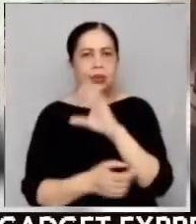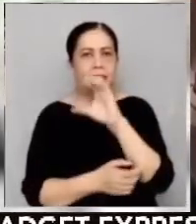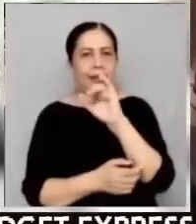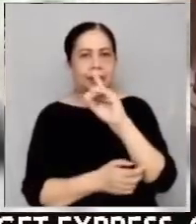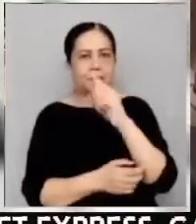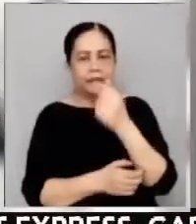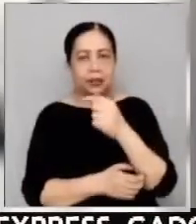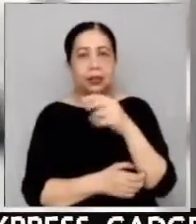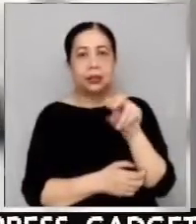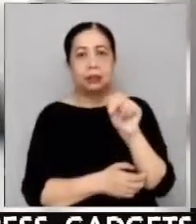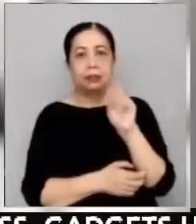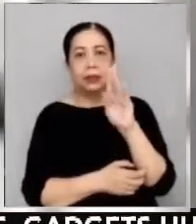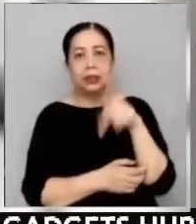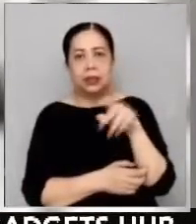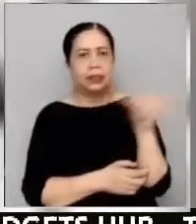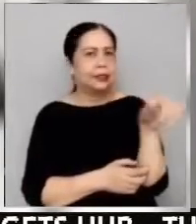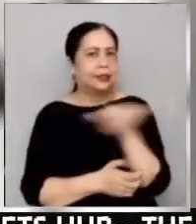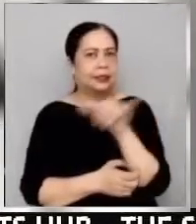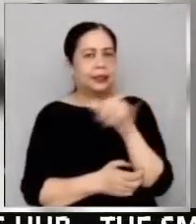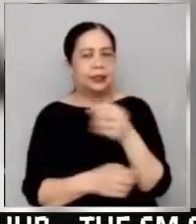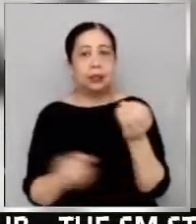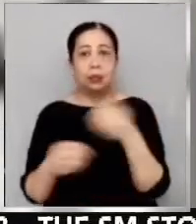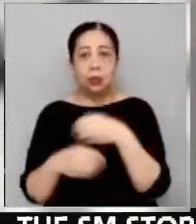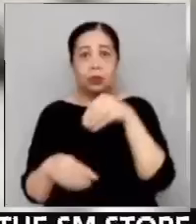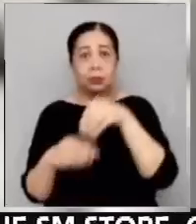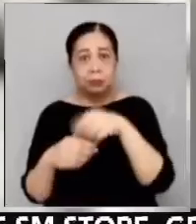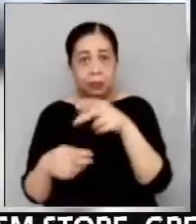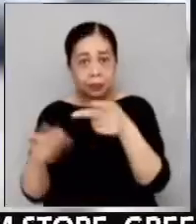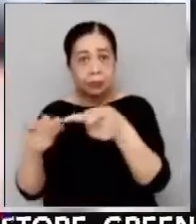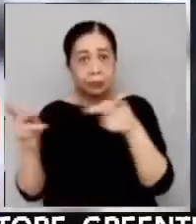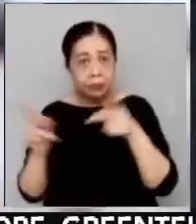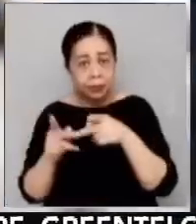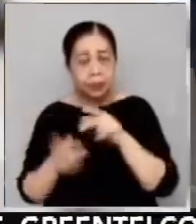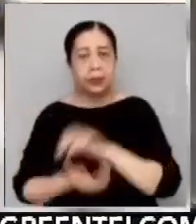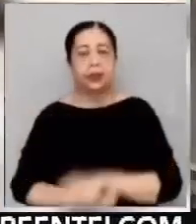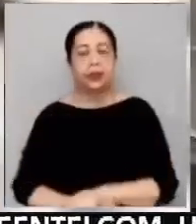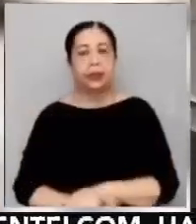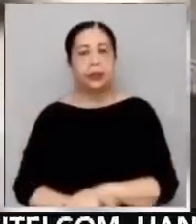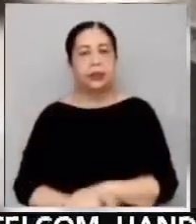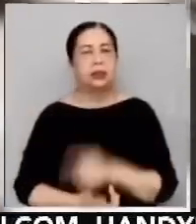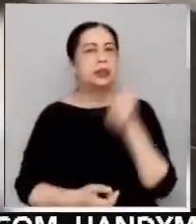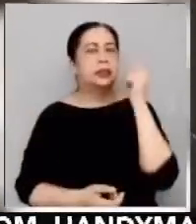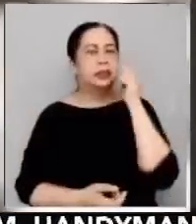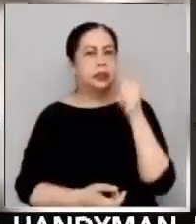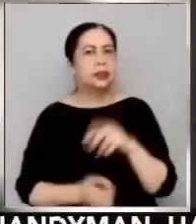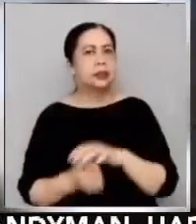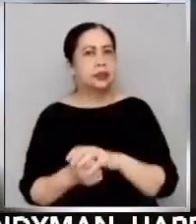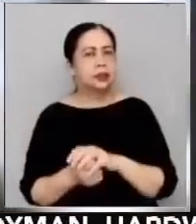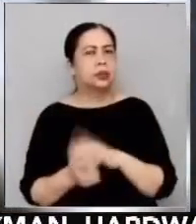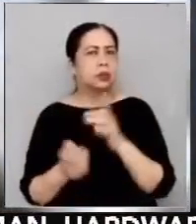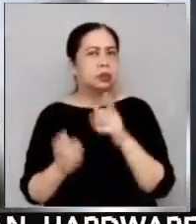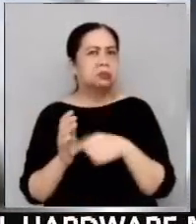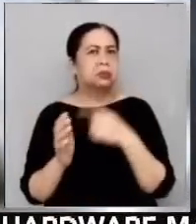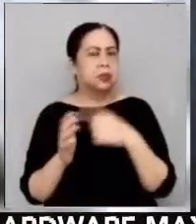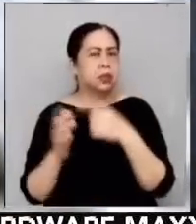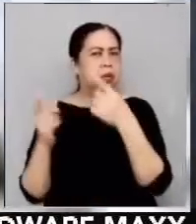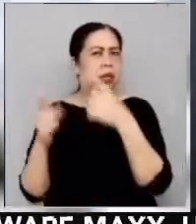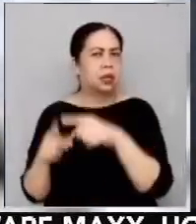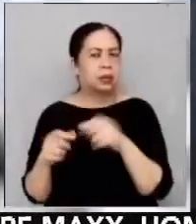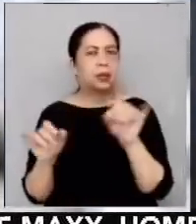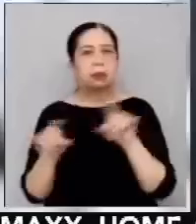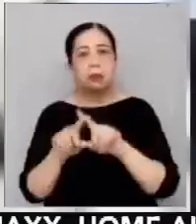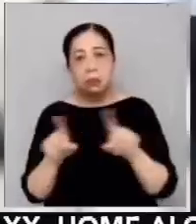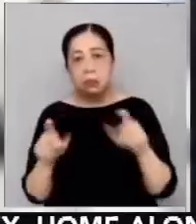NPD na parehong nag-oopisina sa naturang satellite office. Itinuturing daw nila itong isolated incident. Gayunman,